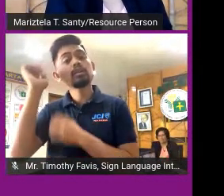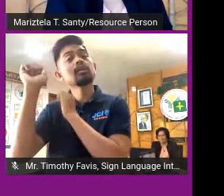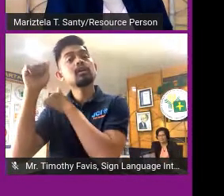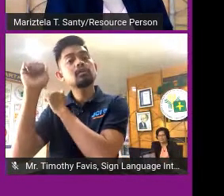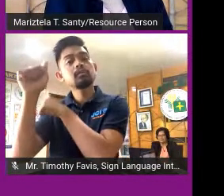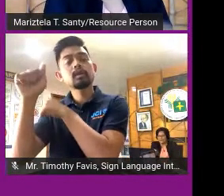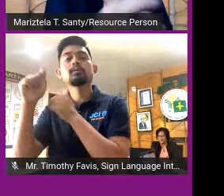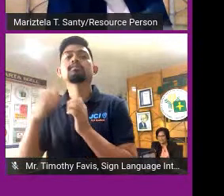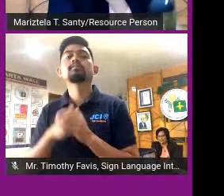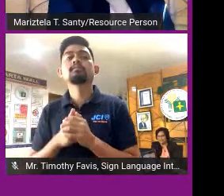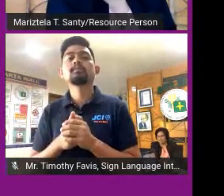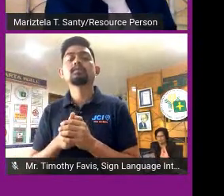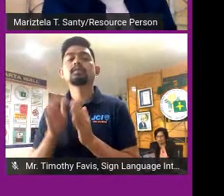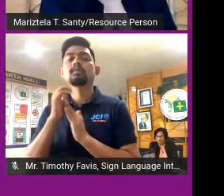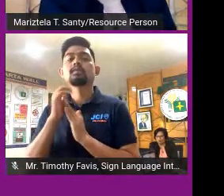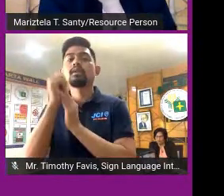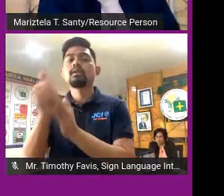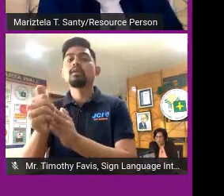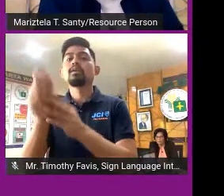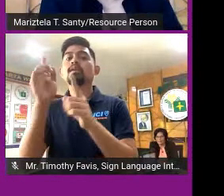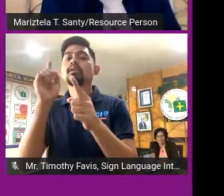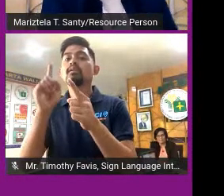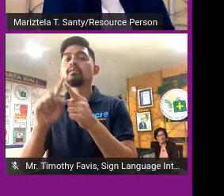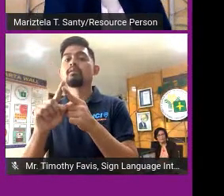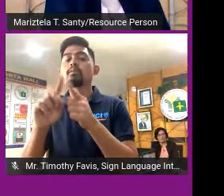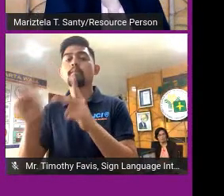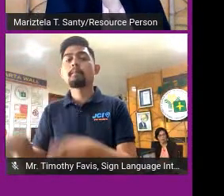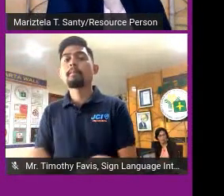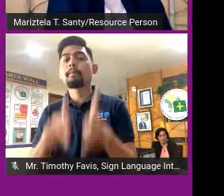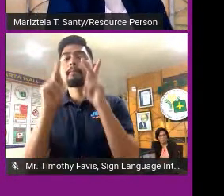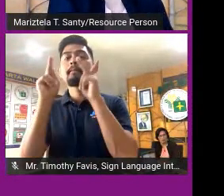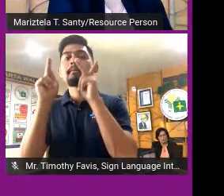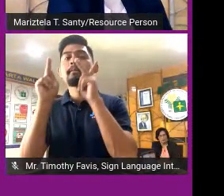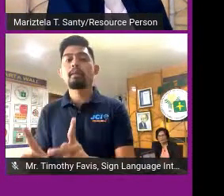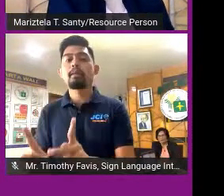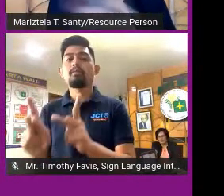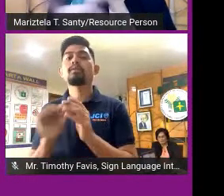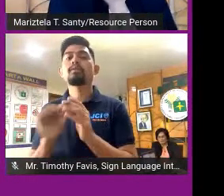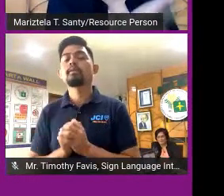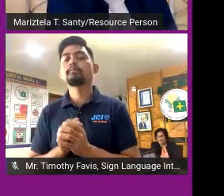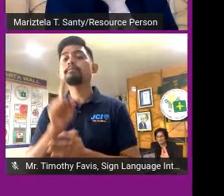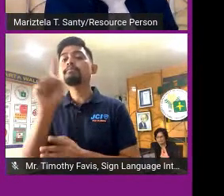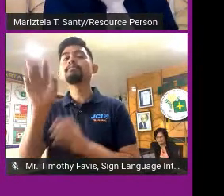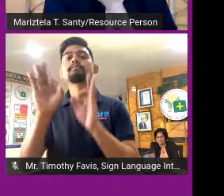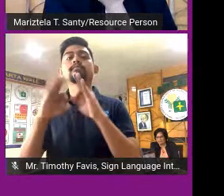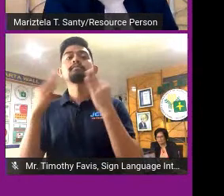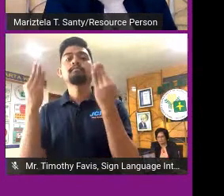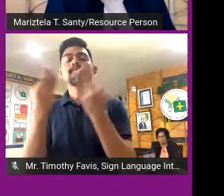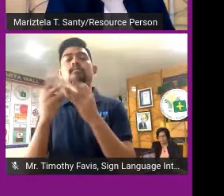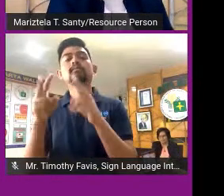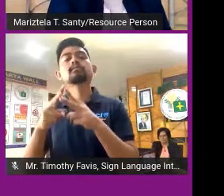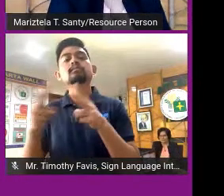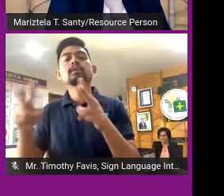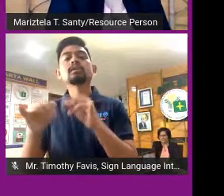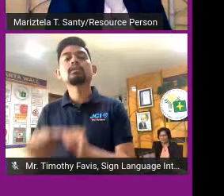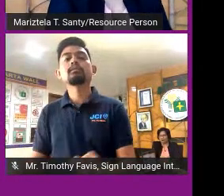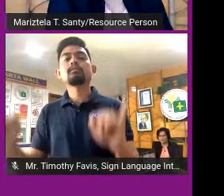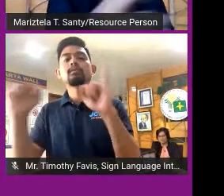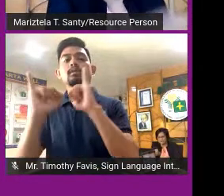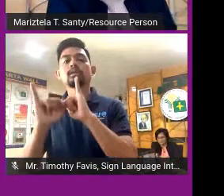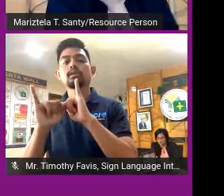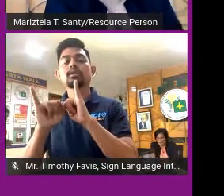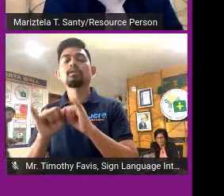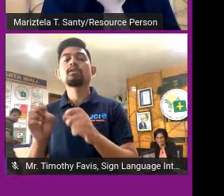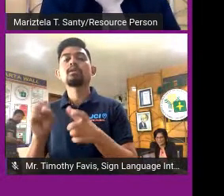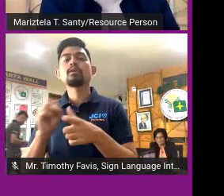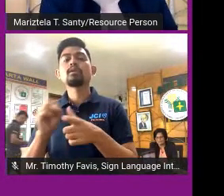aspect that leads to kapangyarihan or power. Sa isang pamilya, this is very important. Or